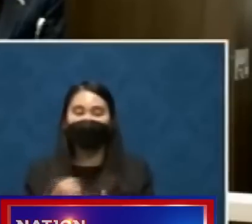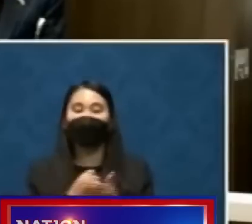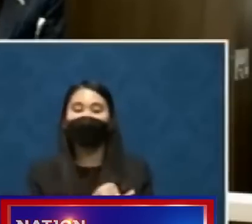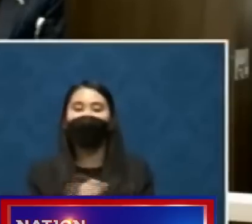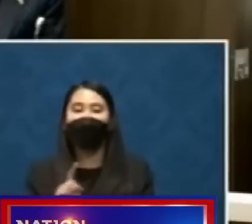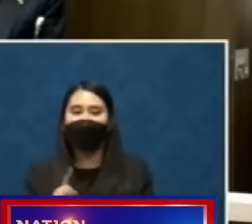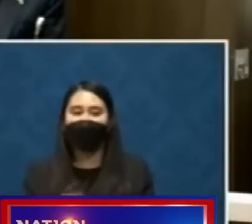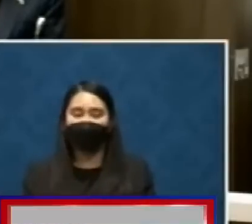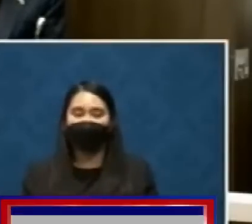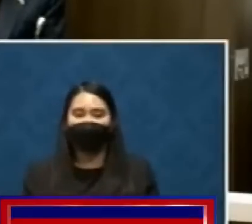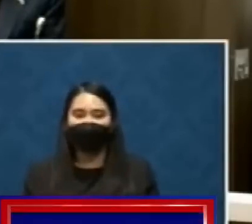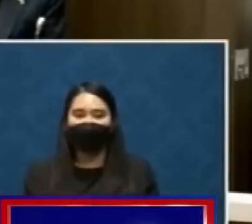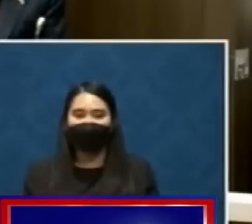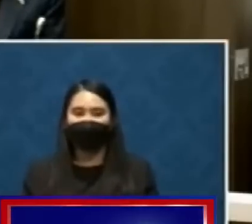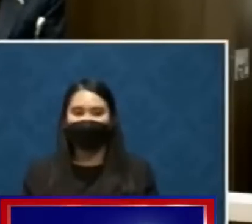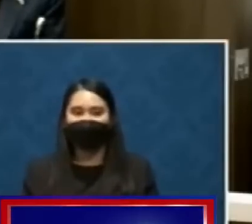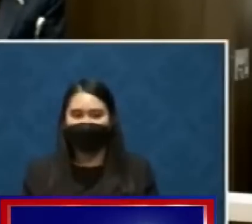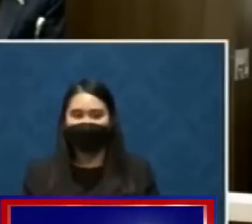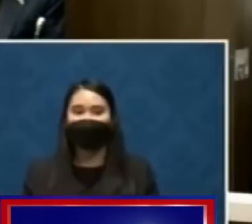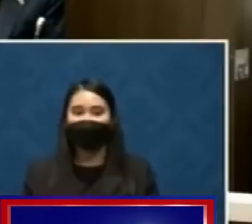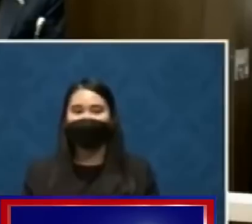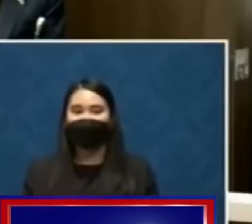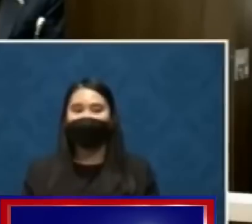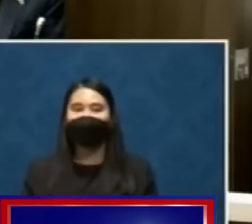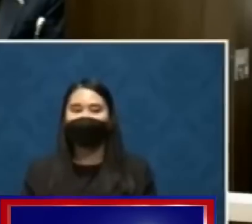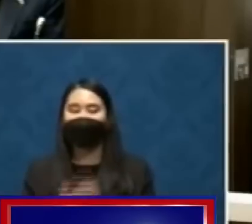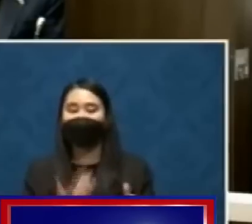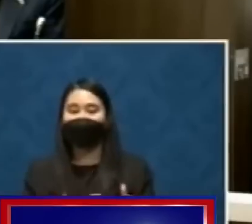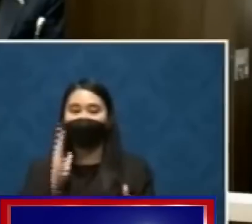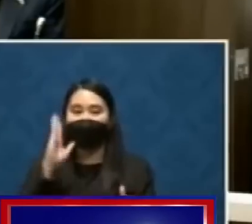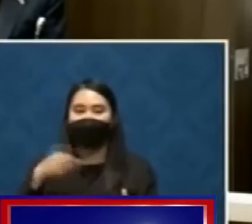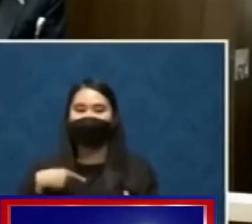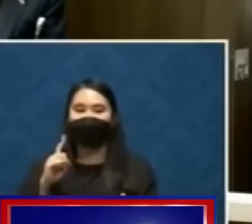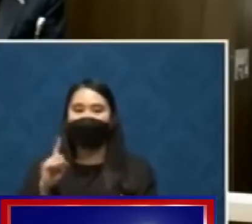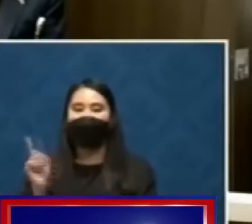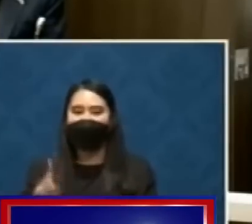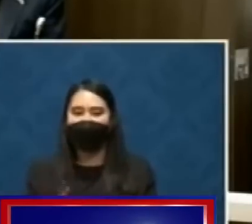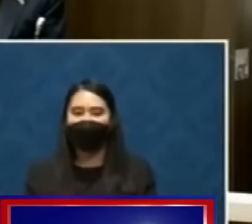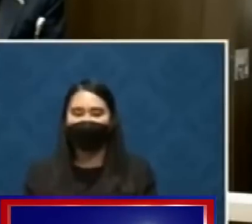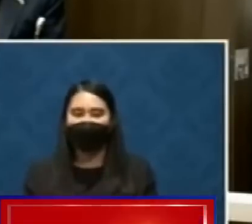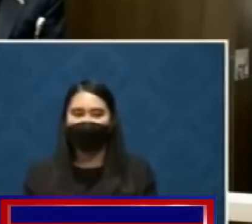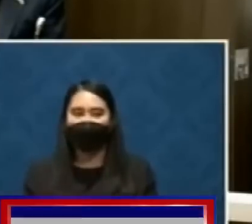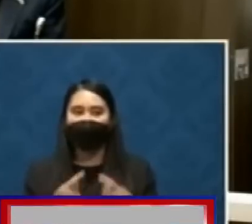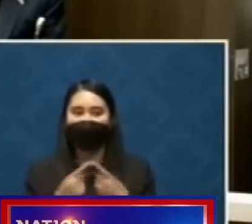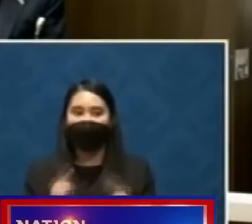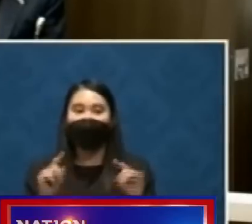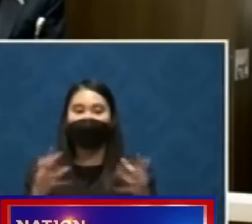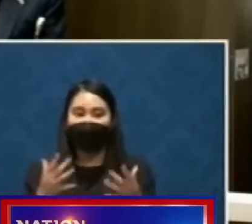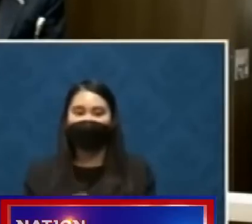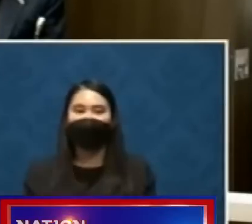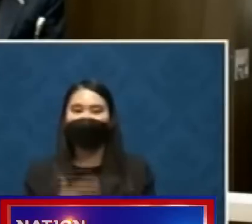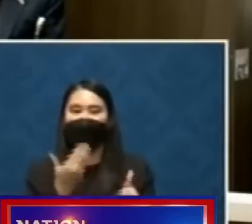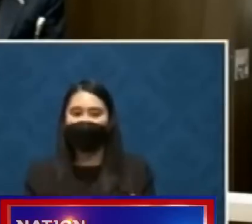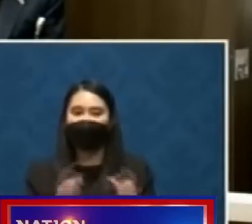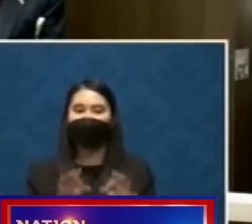เจ้าบ้านคนนี้จะได้อะไรบ้างฮะไม่ต้องแปลกใจเลยถ้าจิ๊กซอชิ้นส